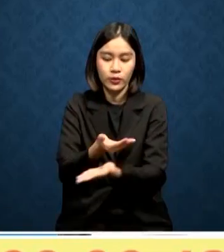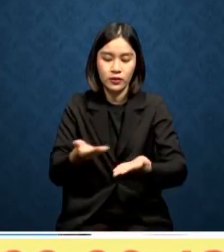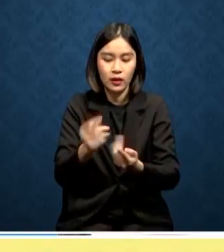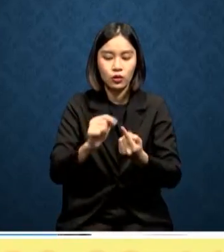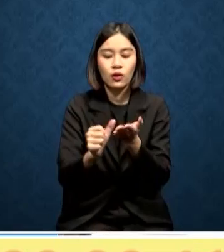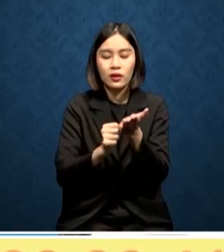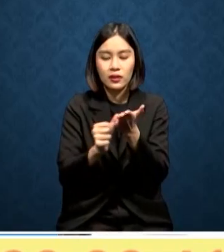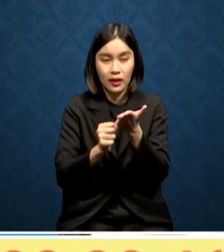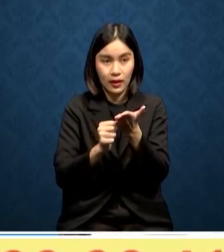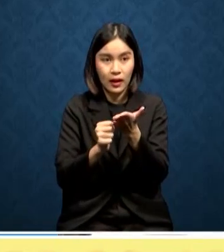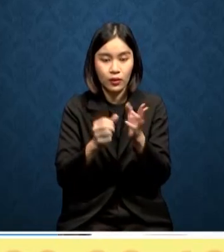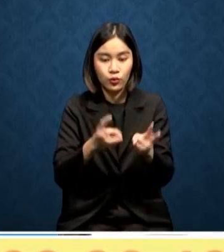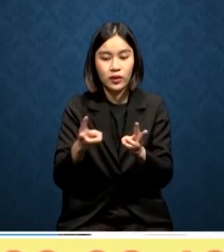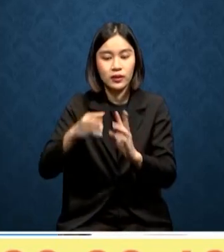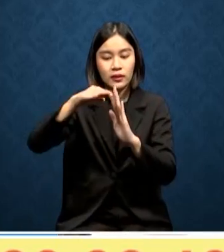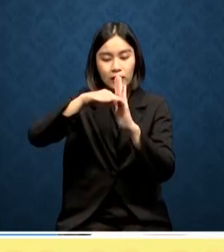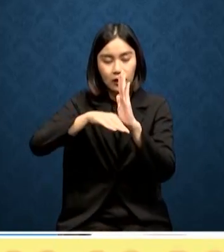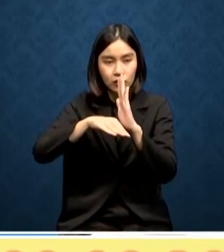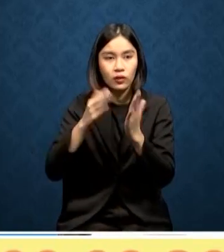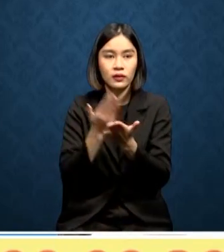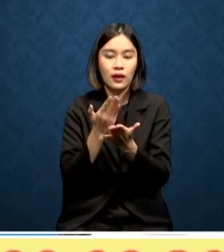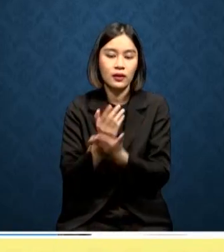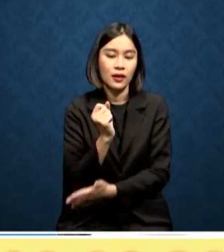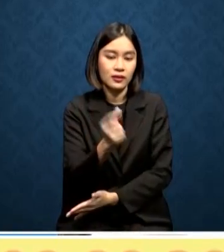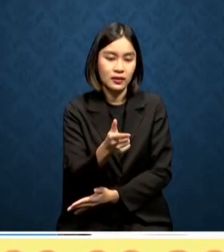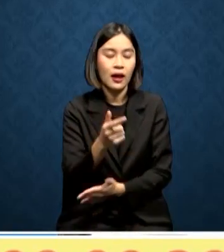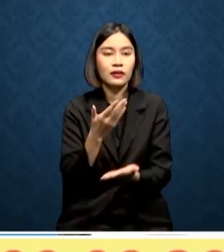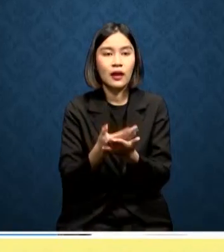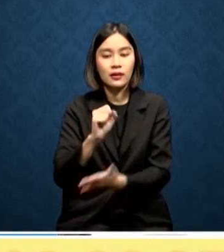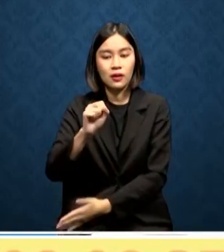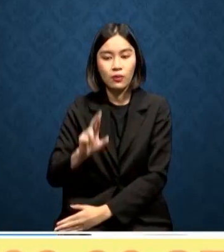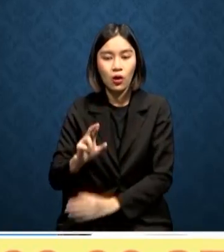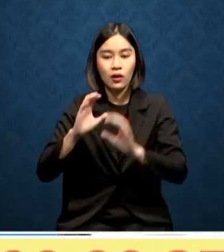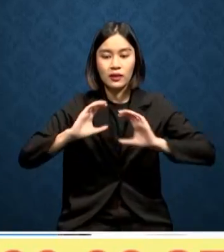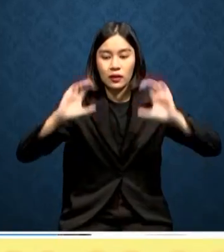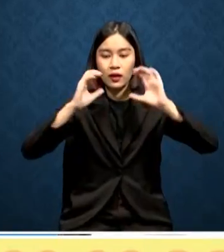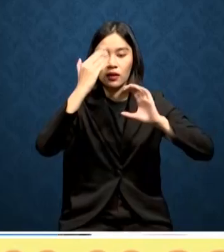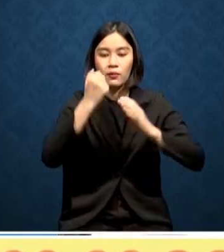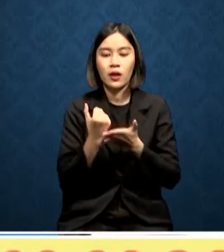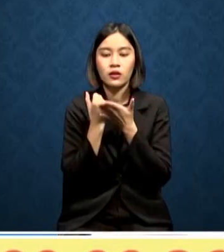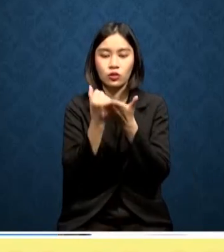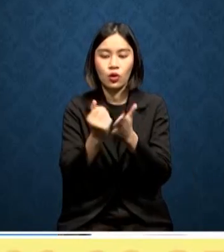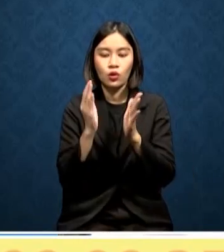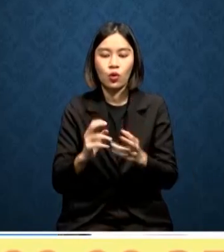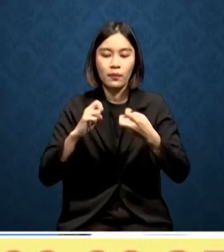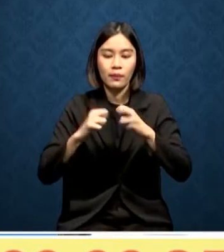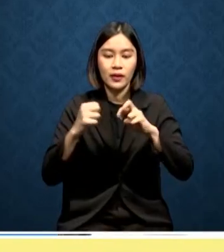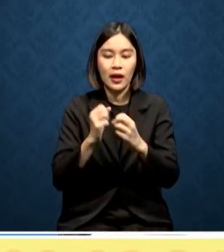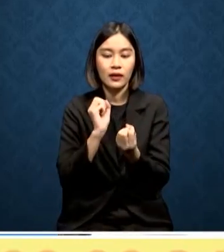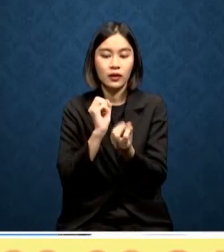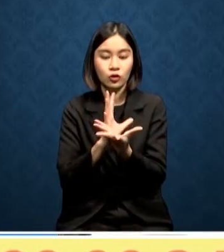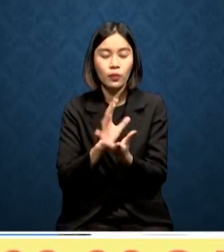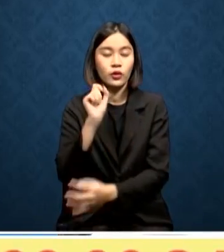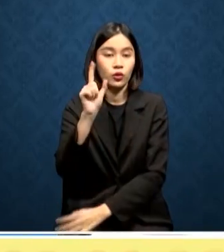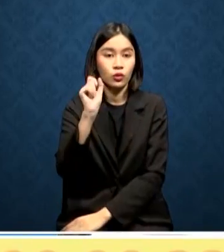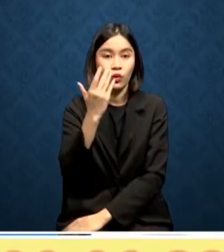การแก้ไขปรับปรุงหลักเกณฑ์การใช้จ่ายเงินทดรองราชการเพื่อช่วยเหลือผู้ประสบภัยพิบัติกรณีฉุ